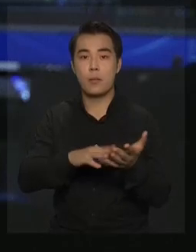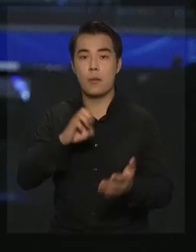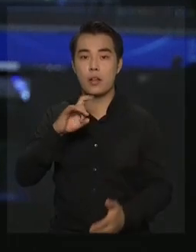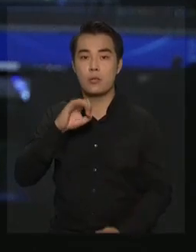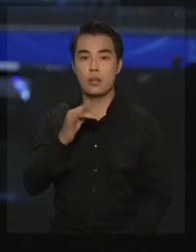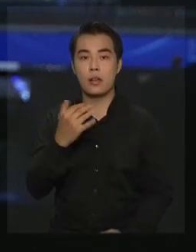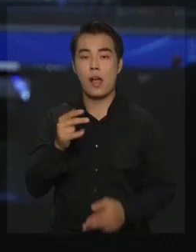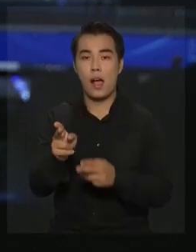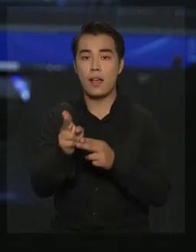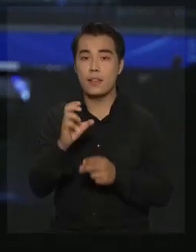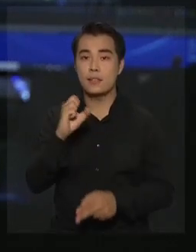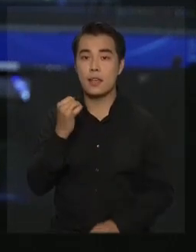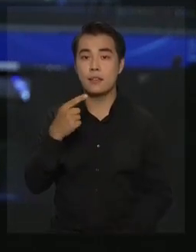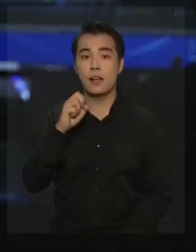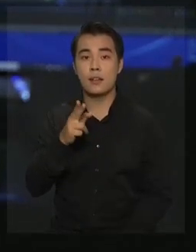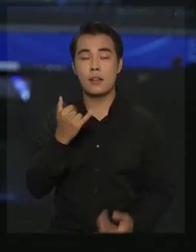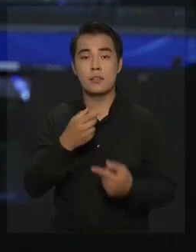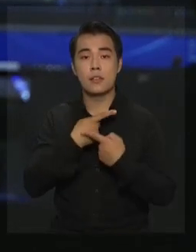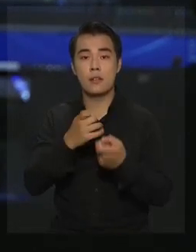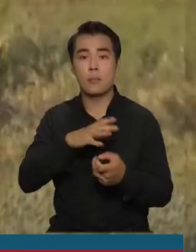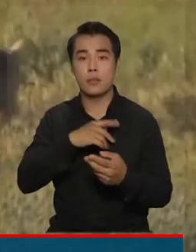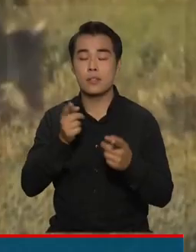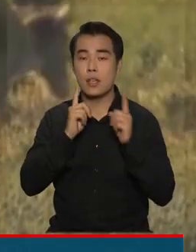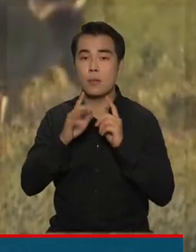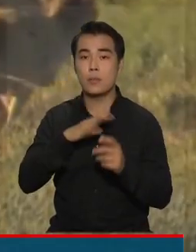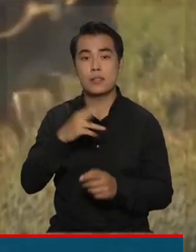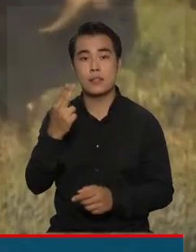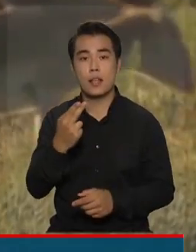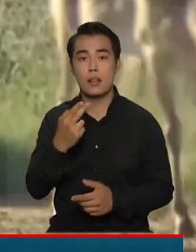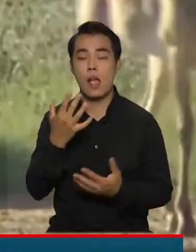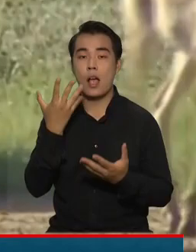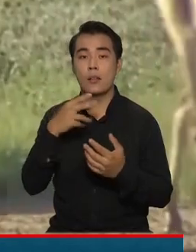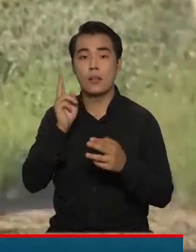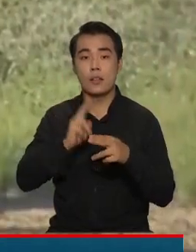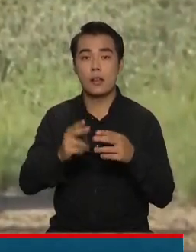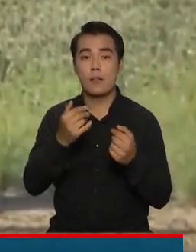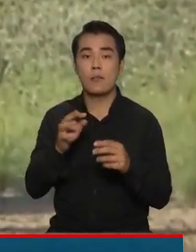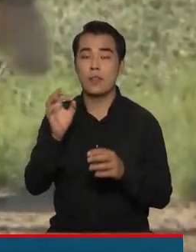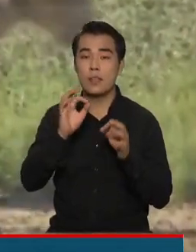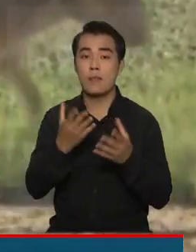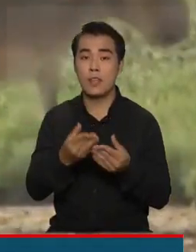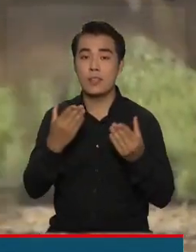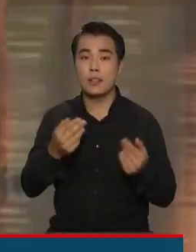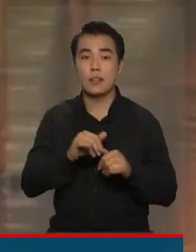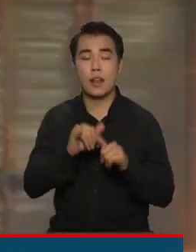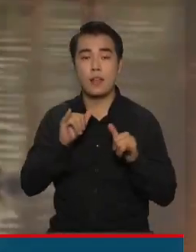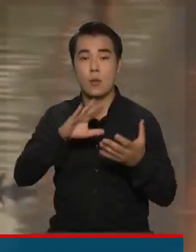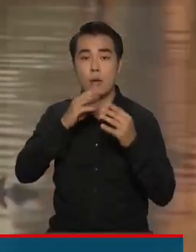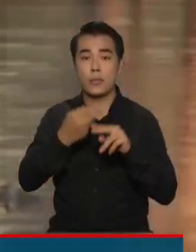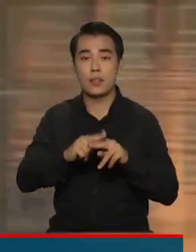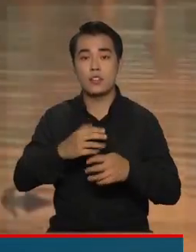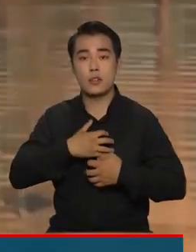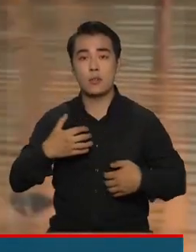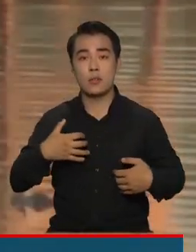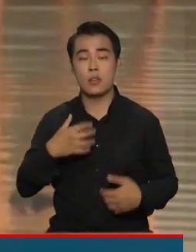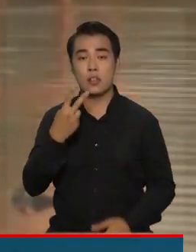на отстрел сайгаков. Сегодня об этом заявили на брифинге в столице. По результатам весеннего учета популяции этих животных приблизилась